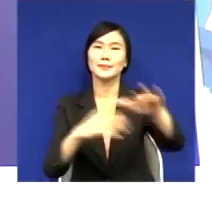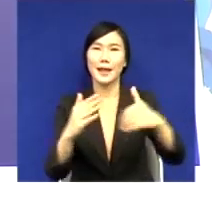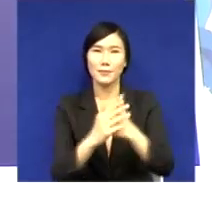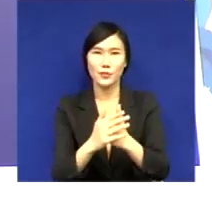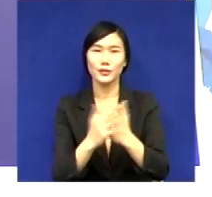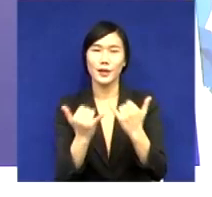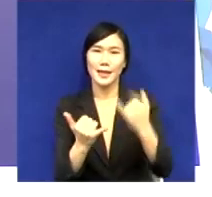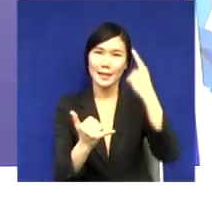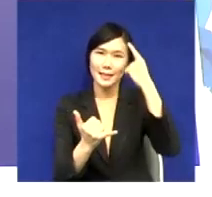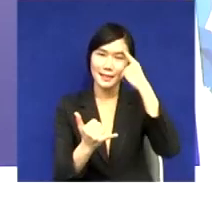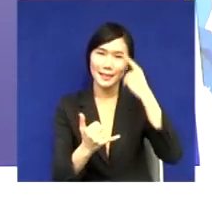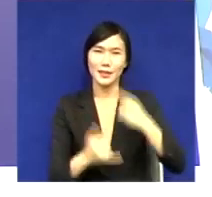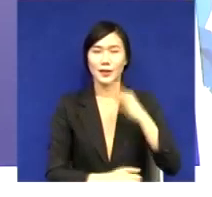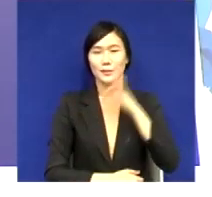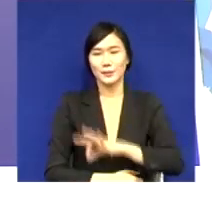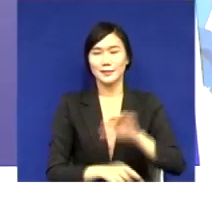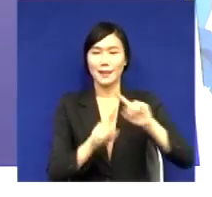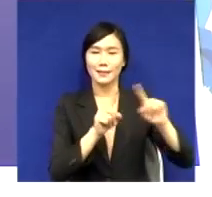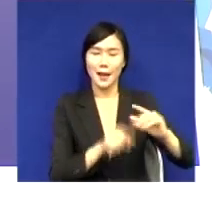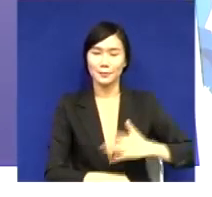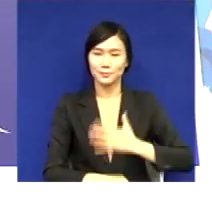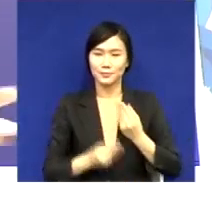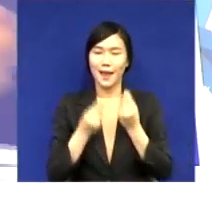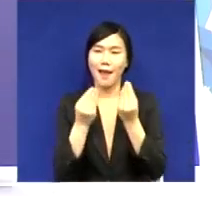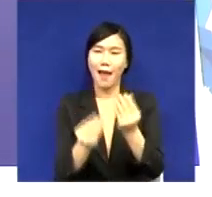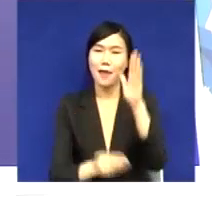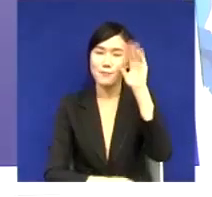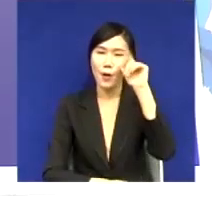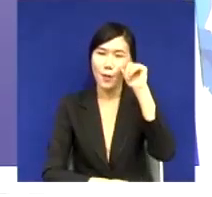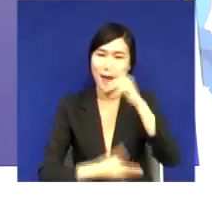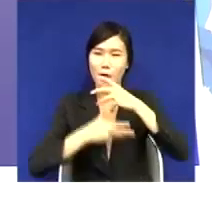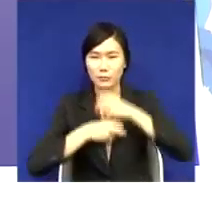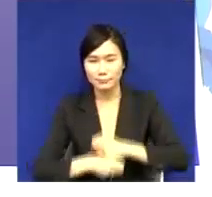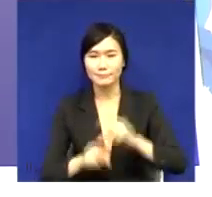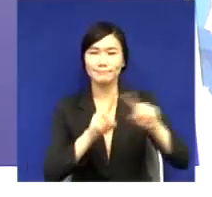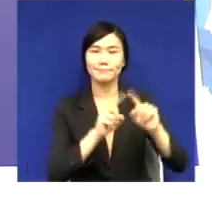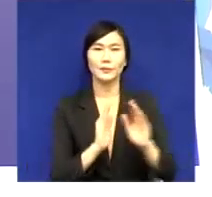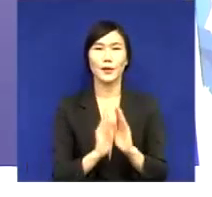จะส่งมอบความรู้สึกดีๆเหล่านี้กลับไปยังคุณพ่อคุณแม่ของเรานะคะขอบพระคุณค่ะ